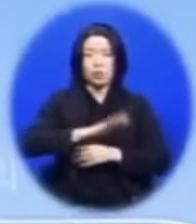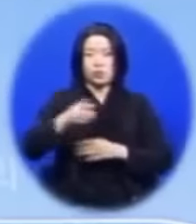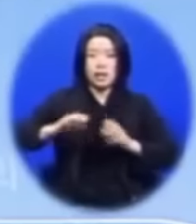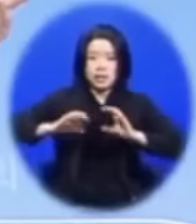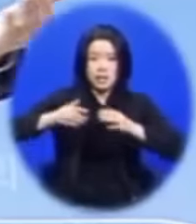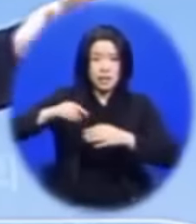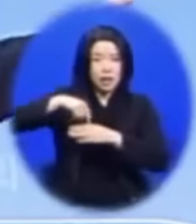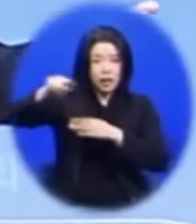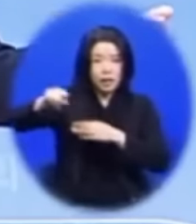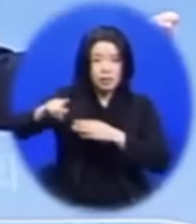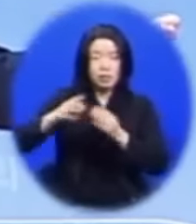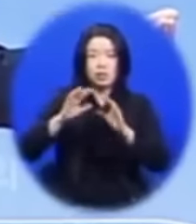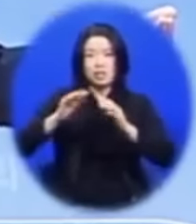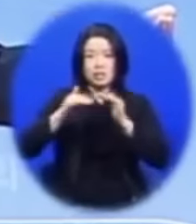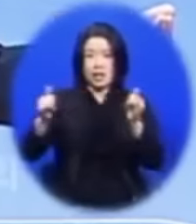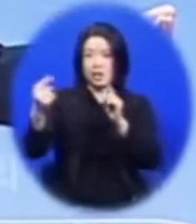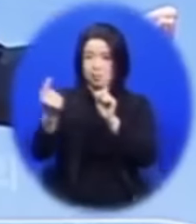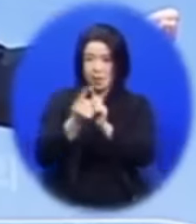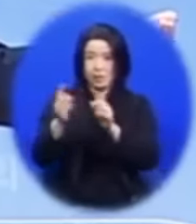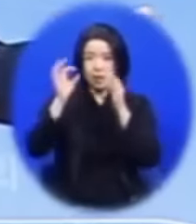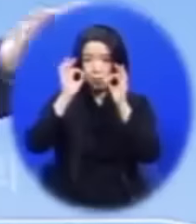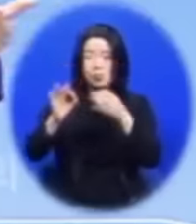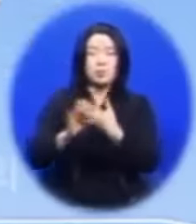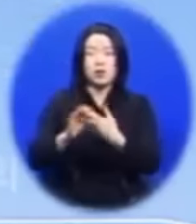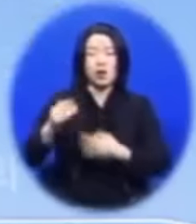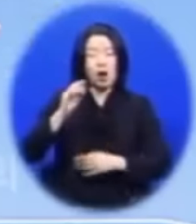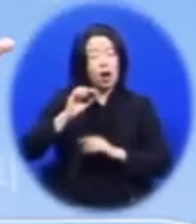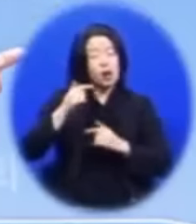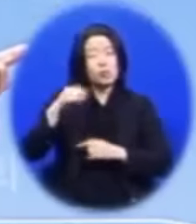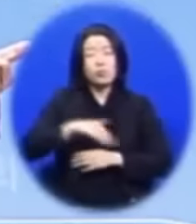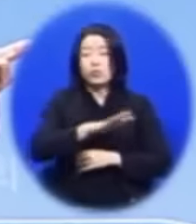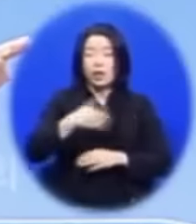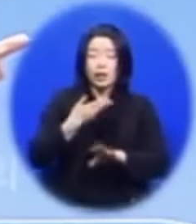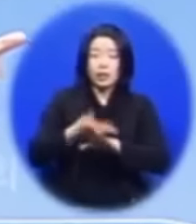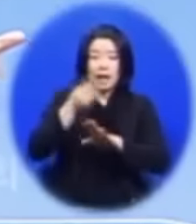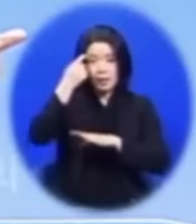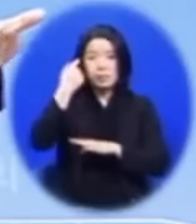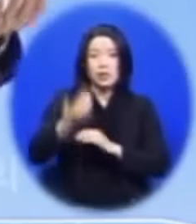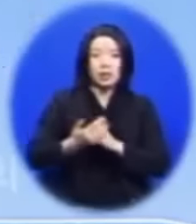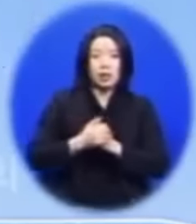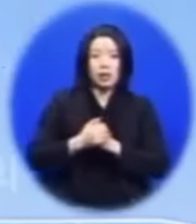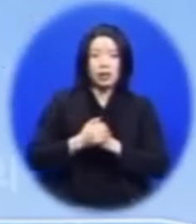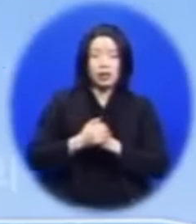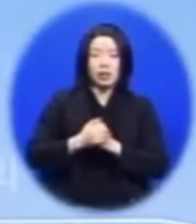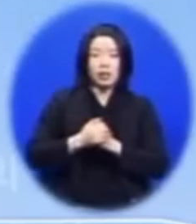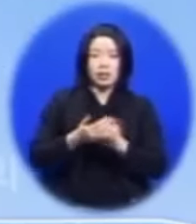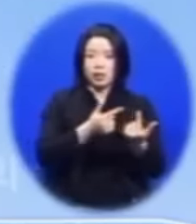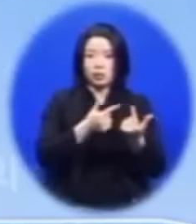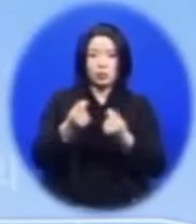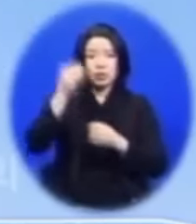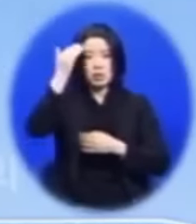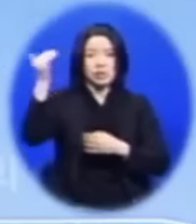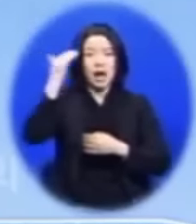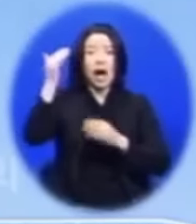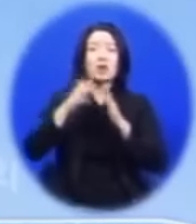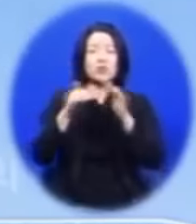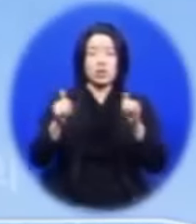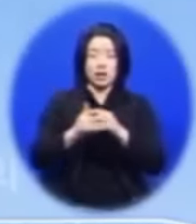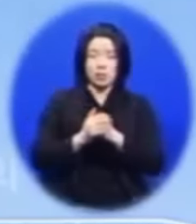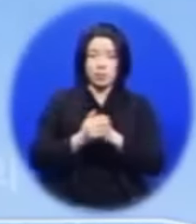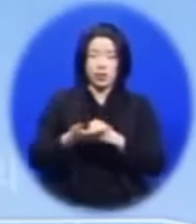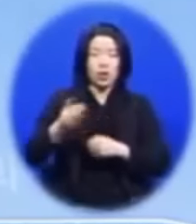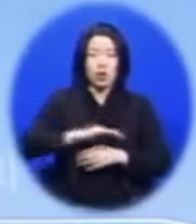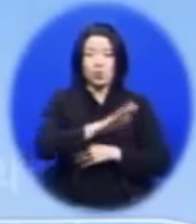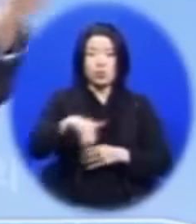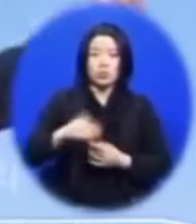사람들을 만나면 아니 우리가 다릅니까 다 대한민국 사람이죠 우리도